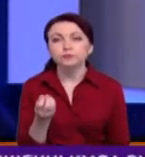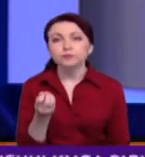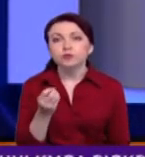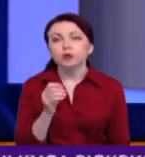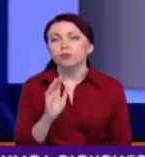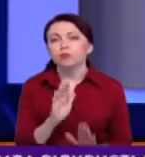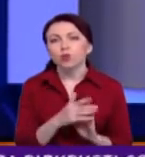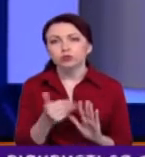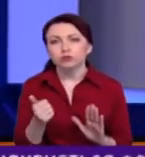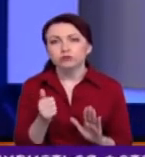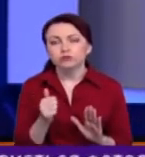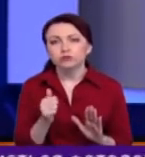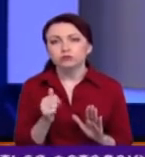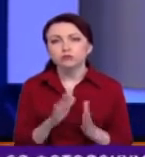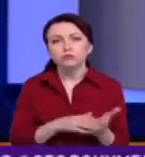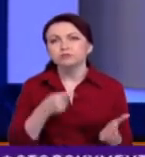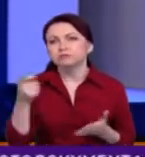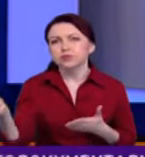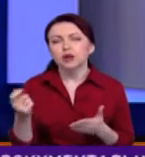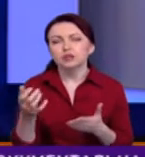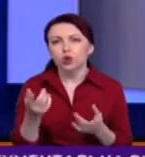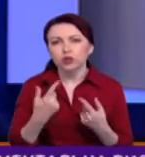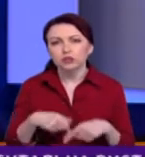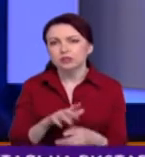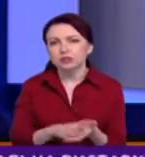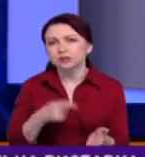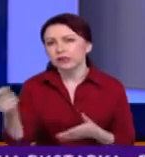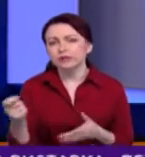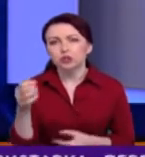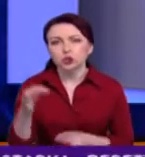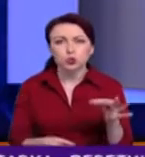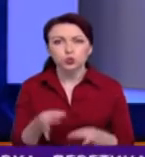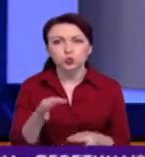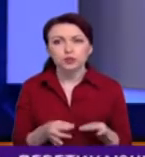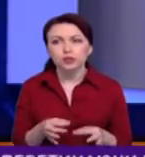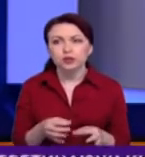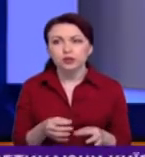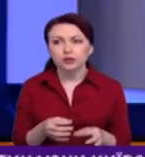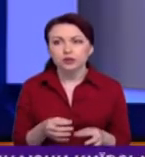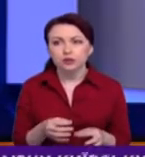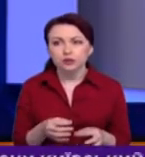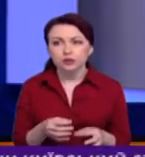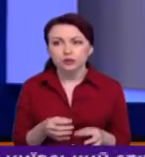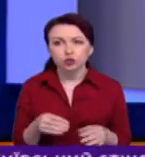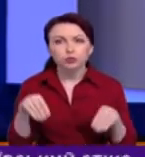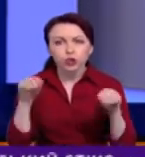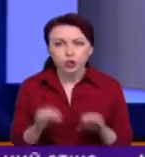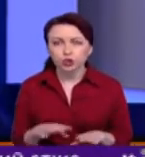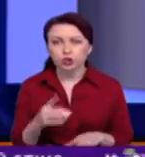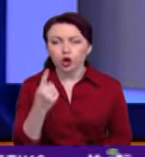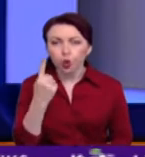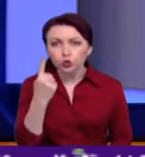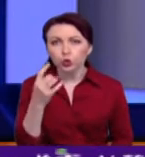позов до якоїсь громадської організації до суду, щоб думайтесь, щоб рішенням одного судді